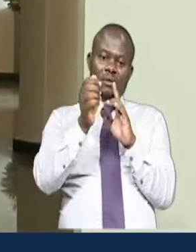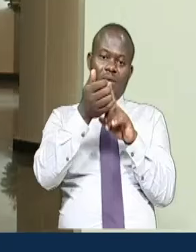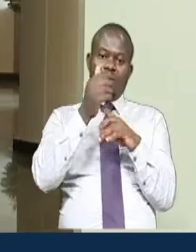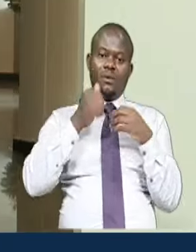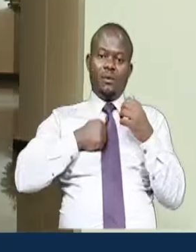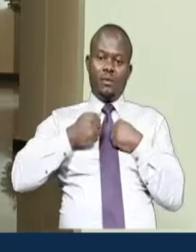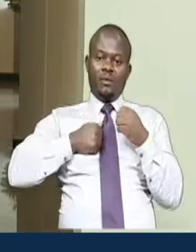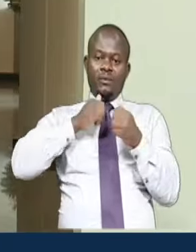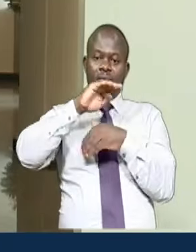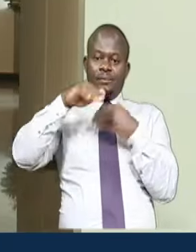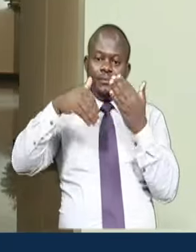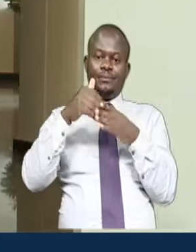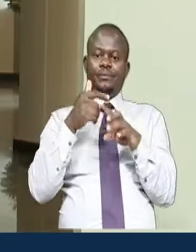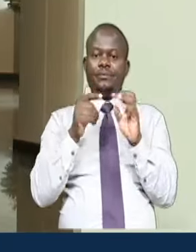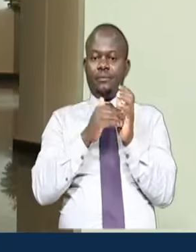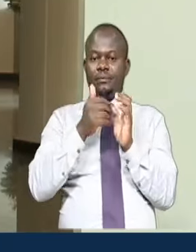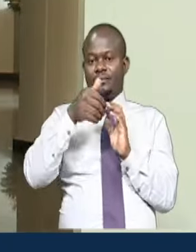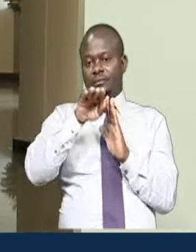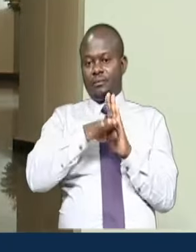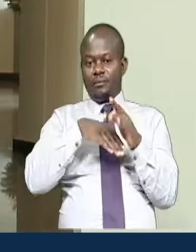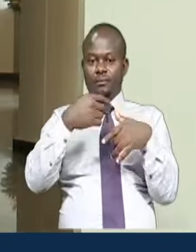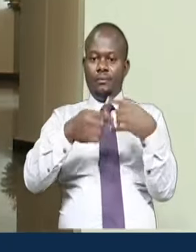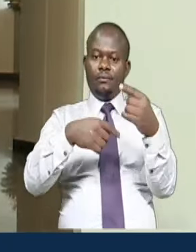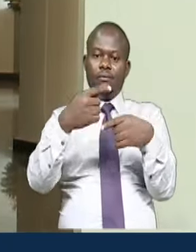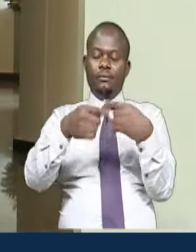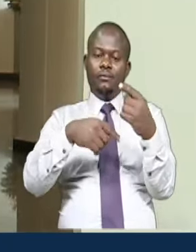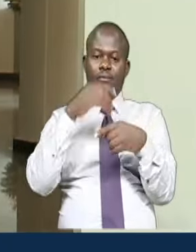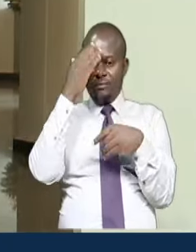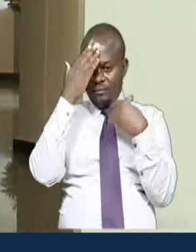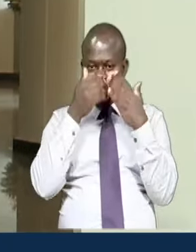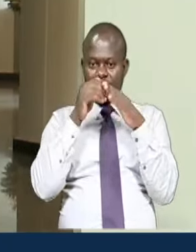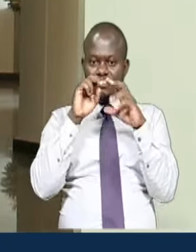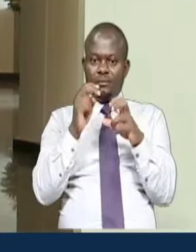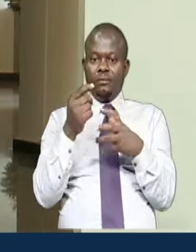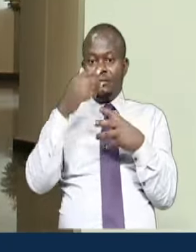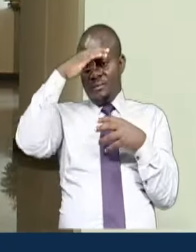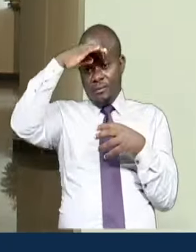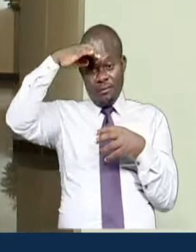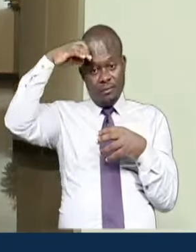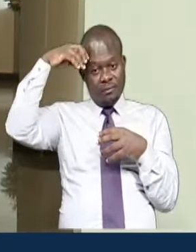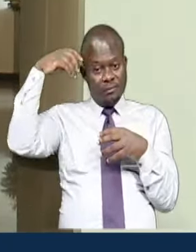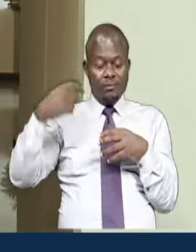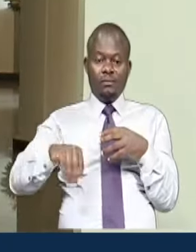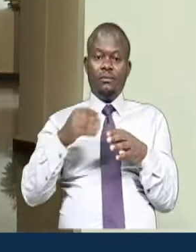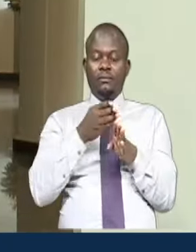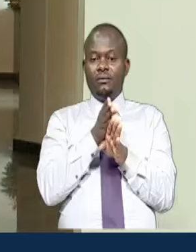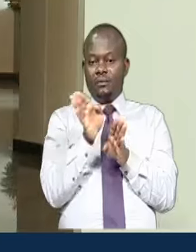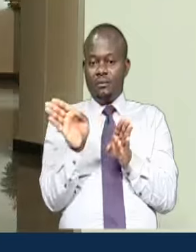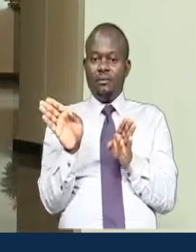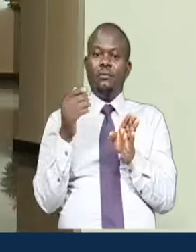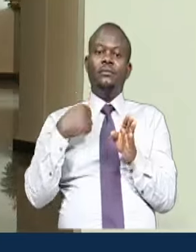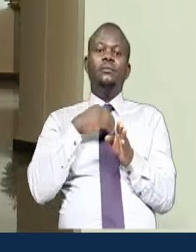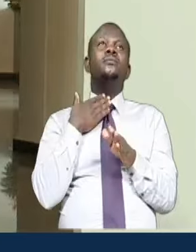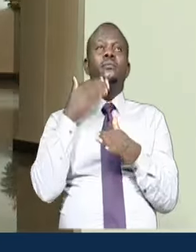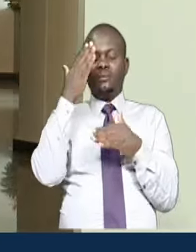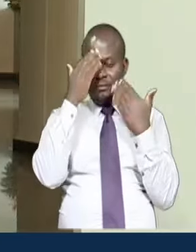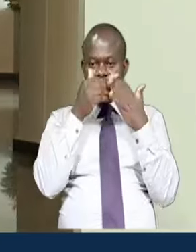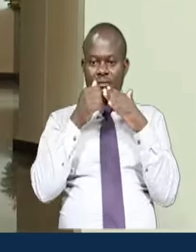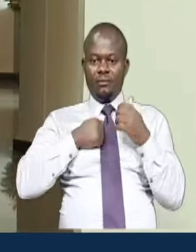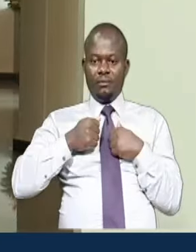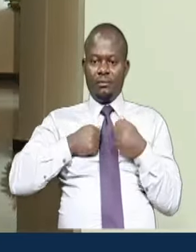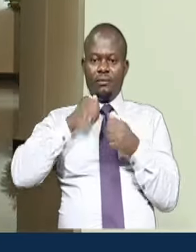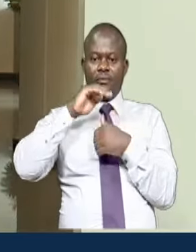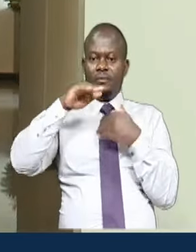bose ari nayo gahunda ikomeje, kuko icyari kigoranye, icyari kigoramye, icyo twarwaniraga ko ari ukugira ngo umunyarwanda